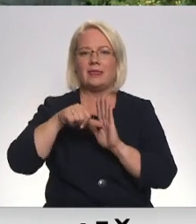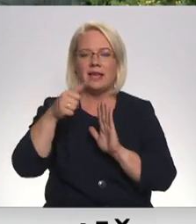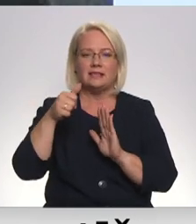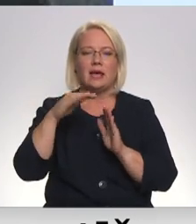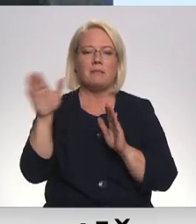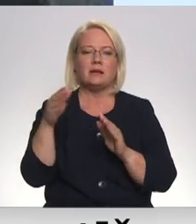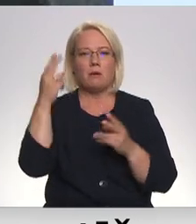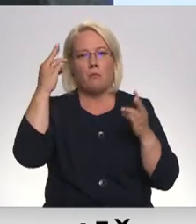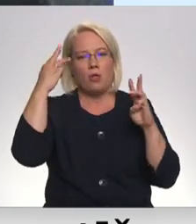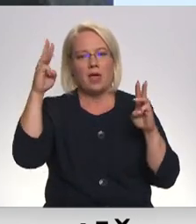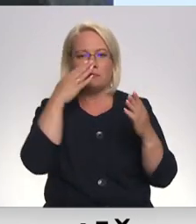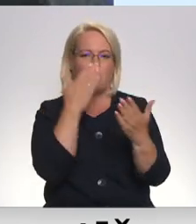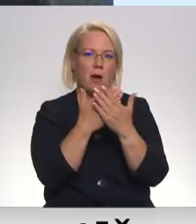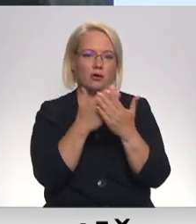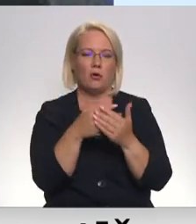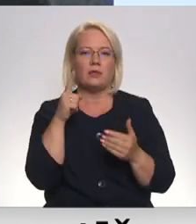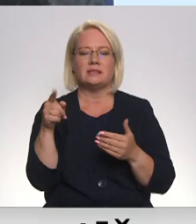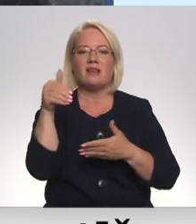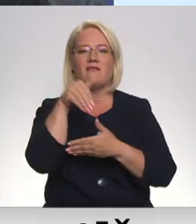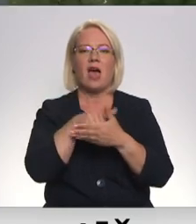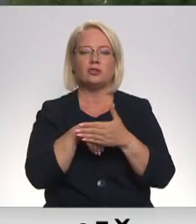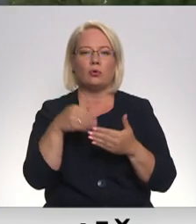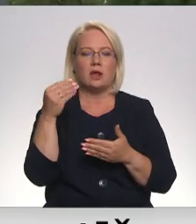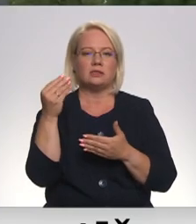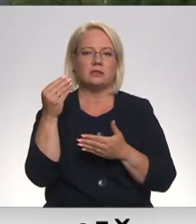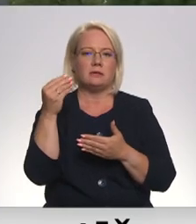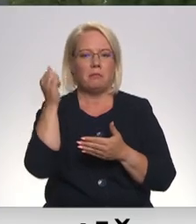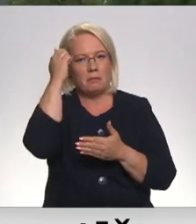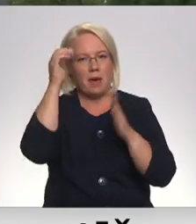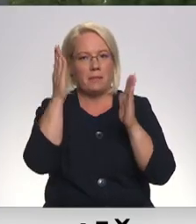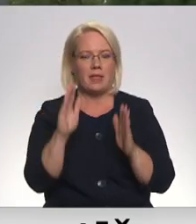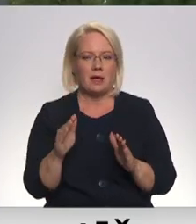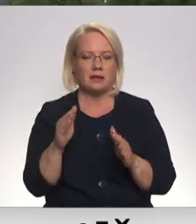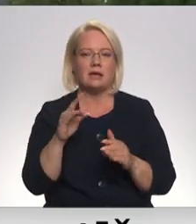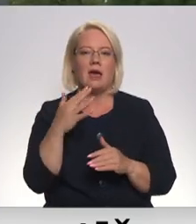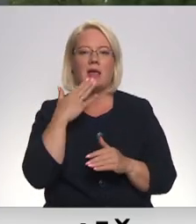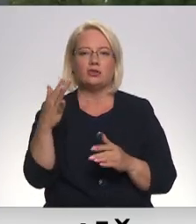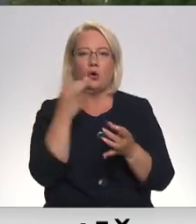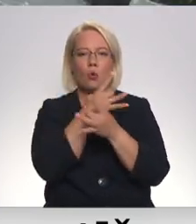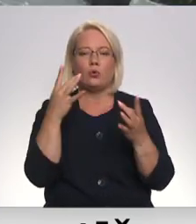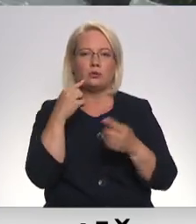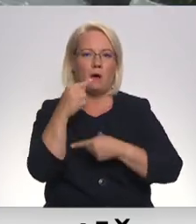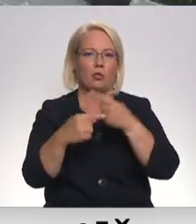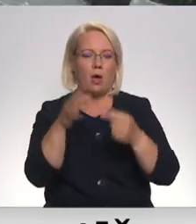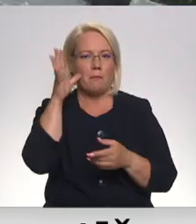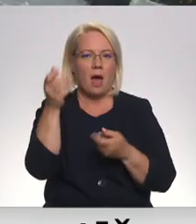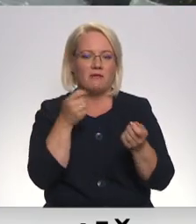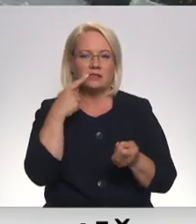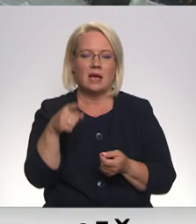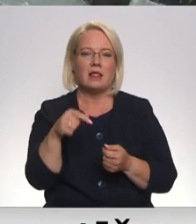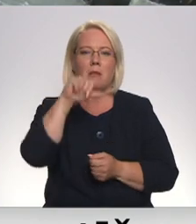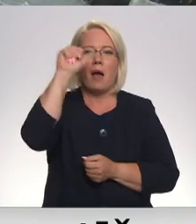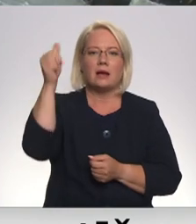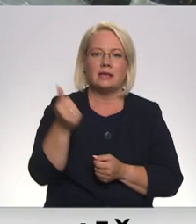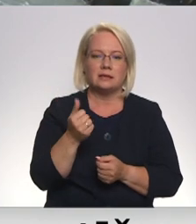modernisma paraugs, madzīts par vietējās nozīmes vēstures pieminekli. Nacionālā kultūras mantojuma pārvalde informē, ka māksliniecisko, arhitektonisko